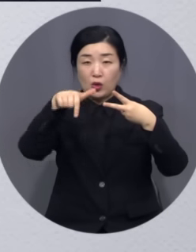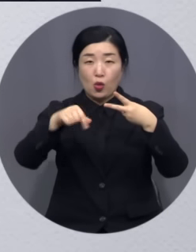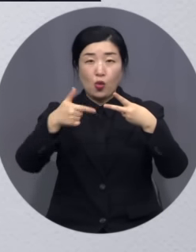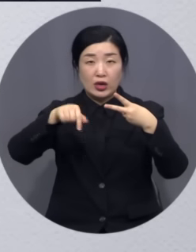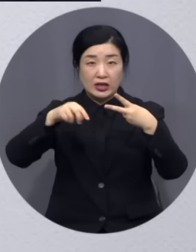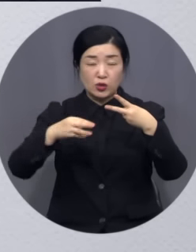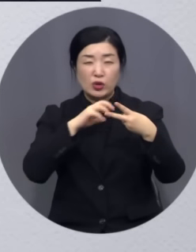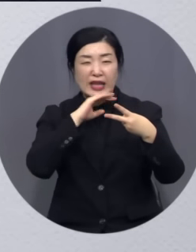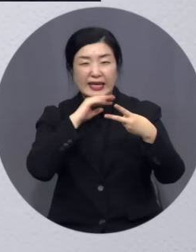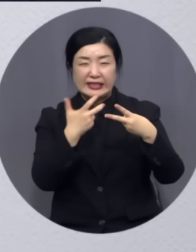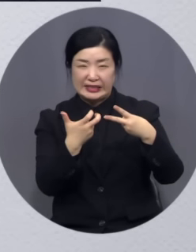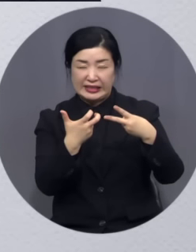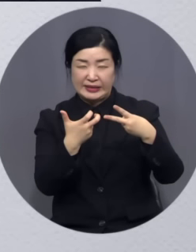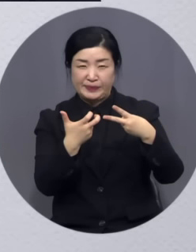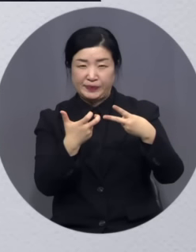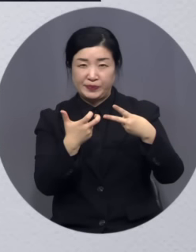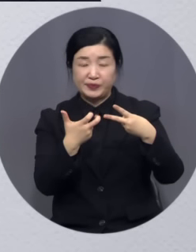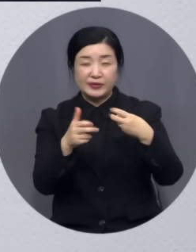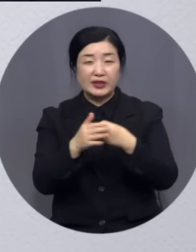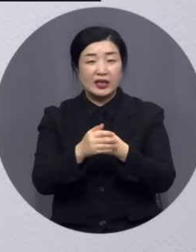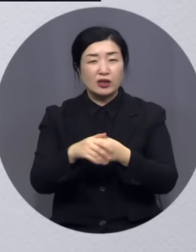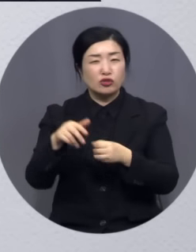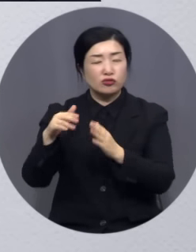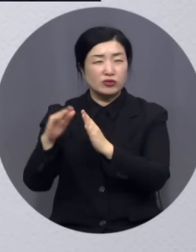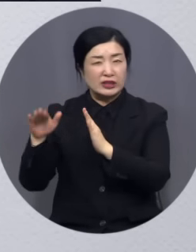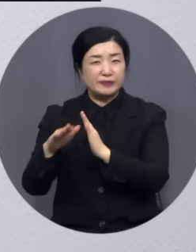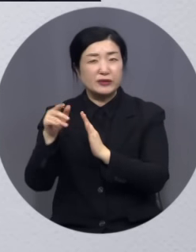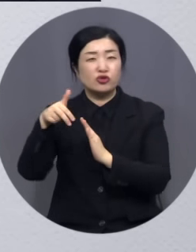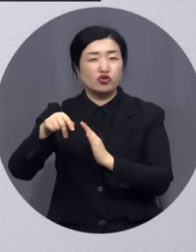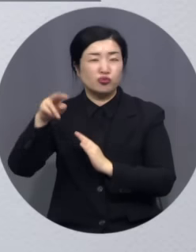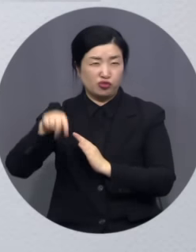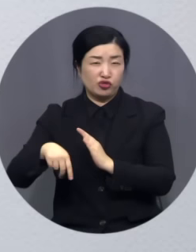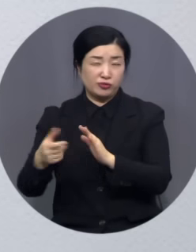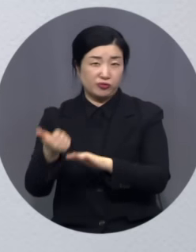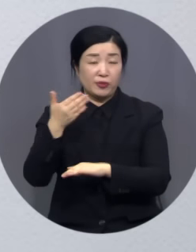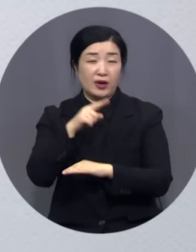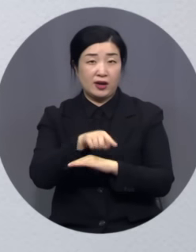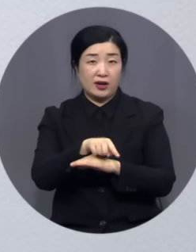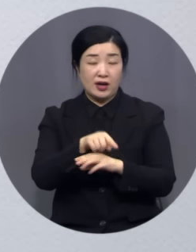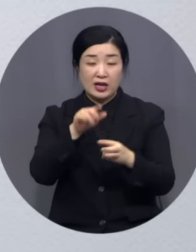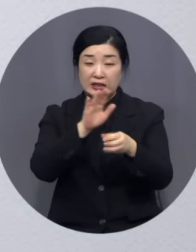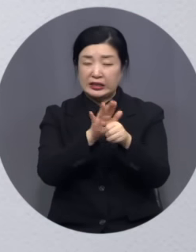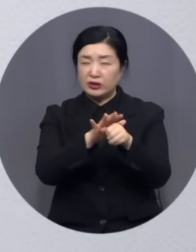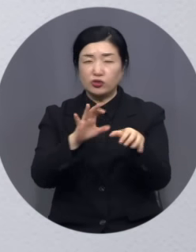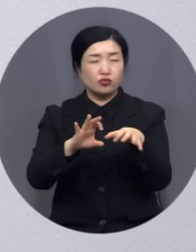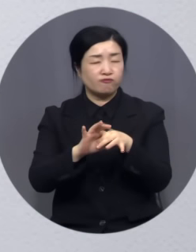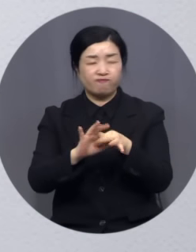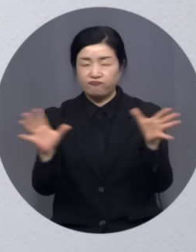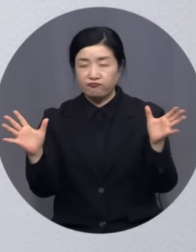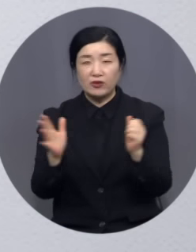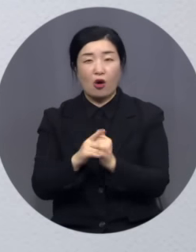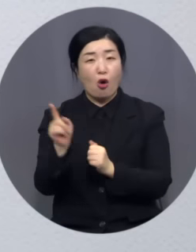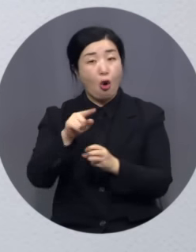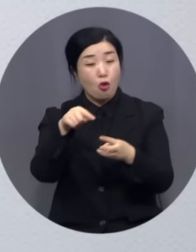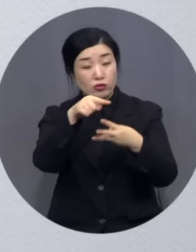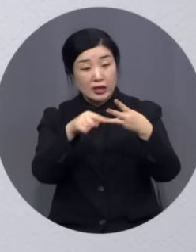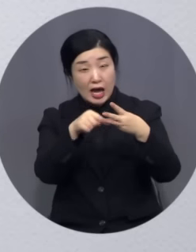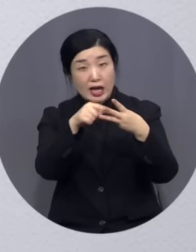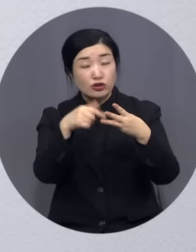70세 이상과 1차산업 종사 주부에서 높았습니다지지 후보와 상관없이 어느 후보가 당선